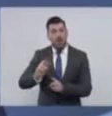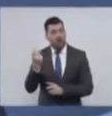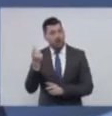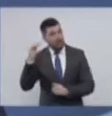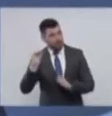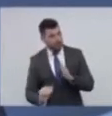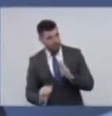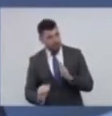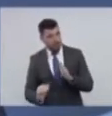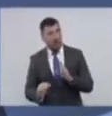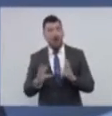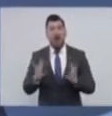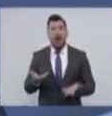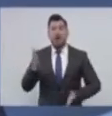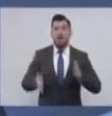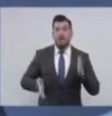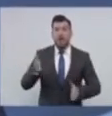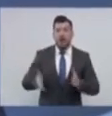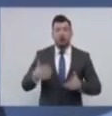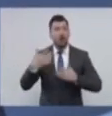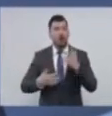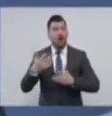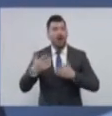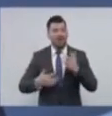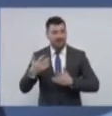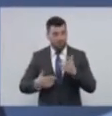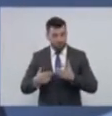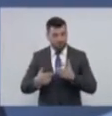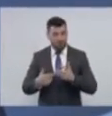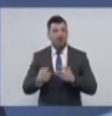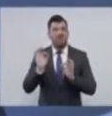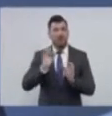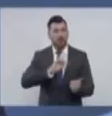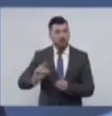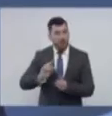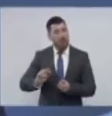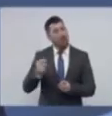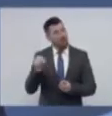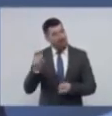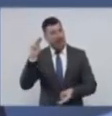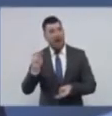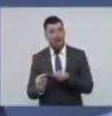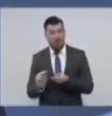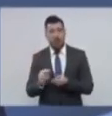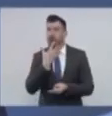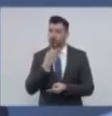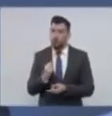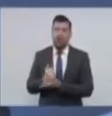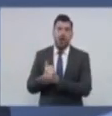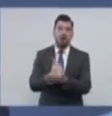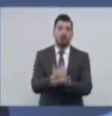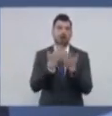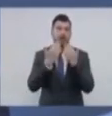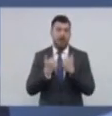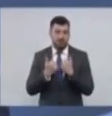υπουργοί οικονομικών χρήστος σκούρας περιβάλλοντος και ενέργειας κώστας κρέκας αγροτικής ανάπτυξης και τροφίμων γιώργος γεωργαντάς και ο